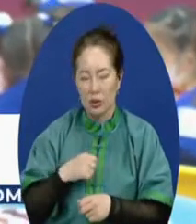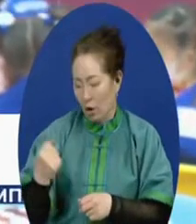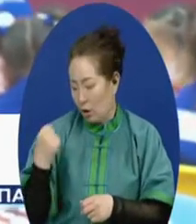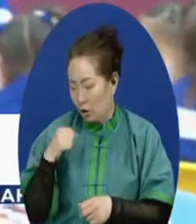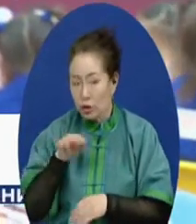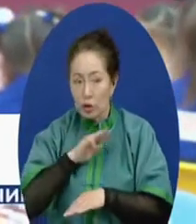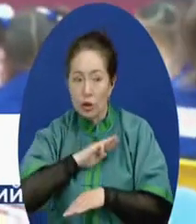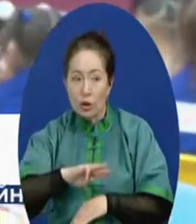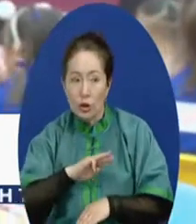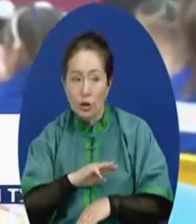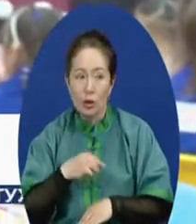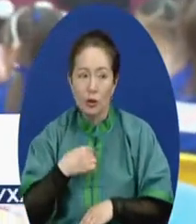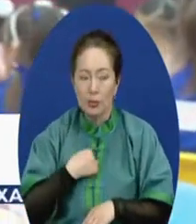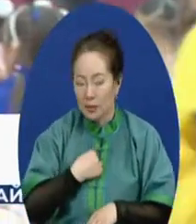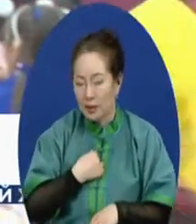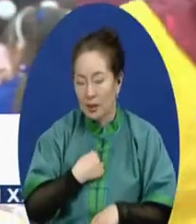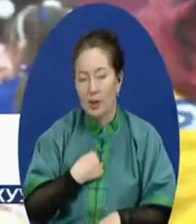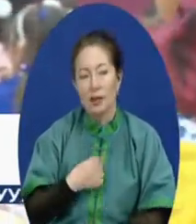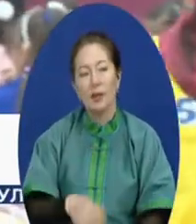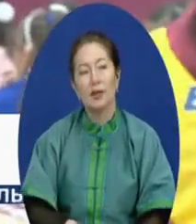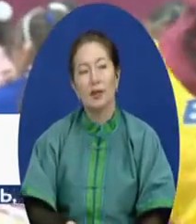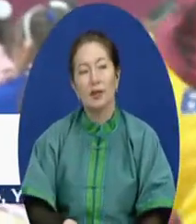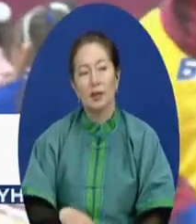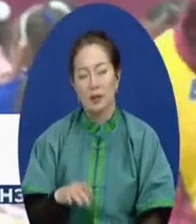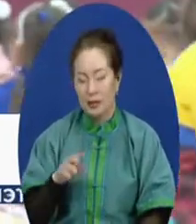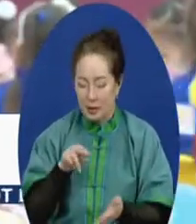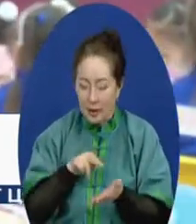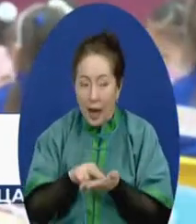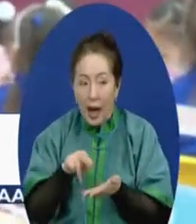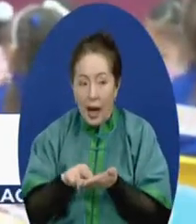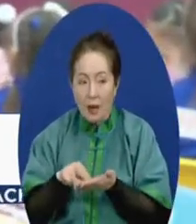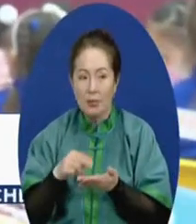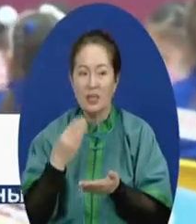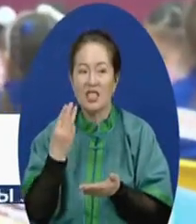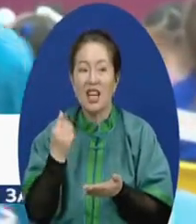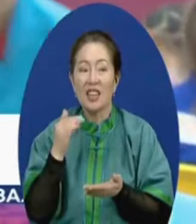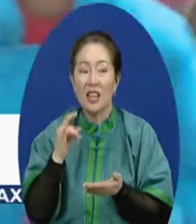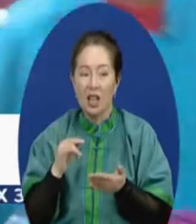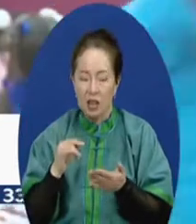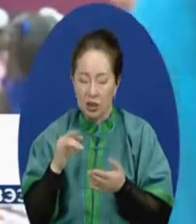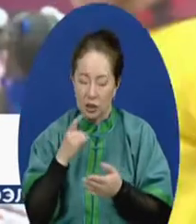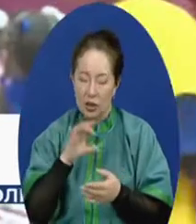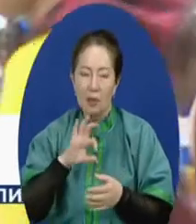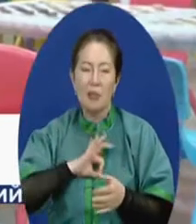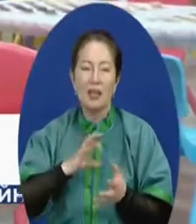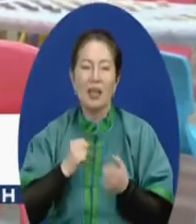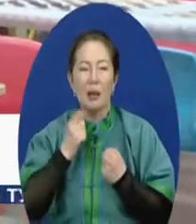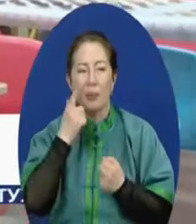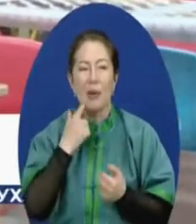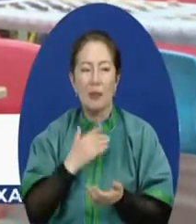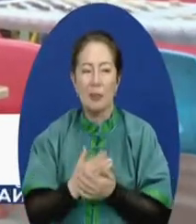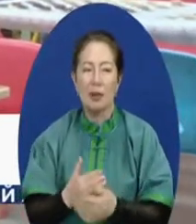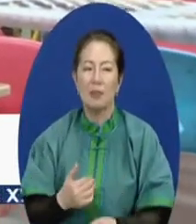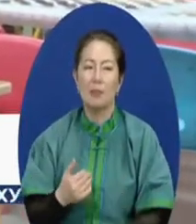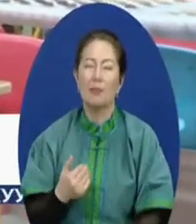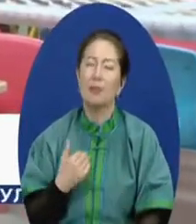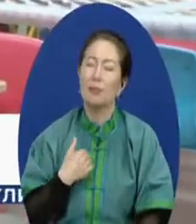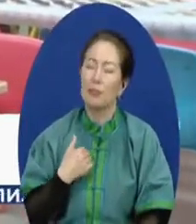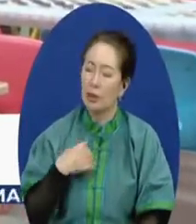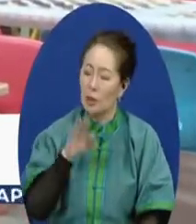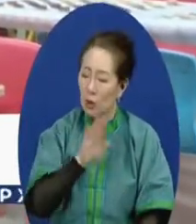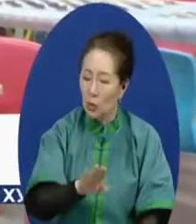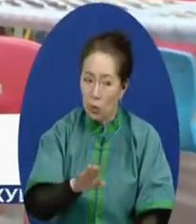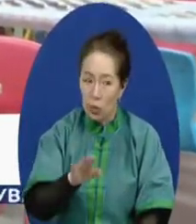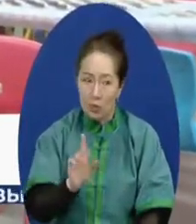өсөлтөө хамгийн хайрцаг хүсдэг. Хоцрол би нөгөө даа шатар тоглоод хамтдаа замаар яддаг. Би